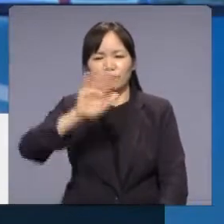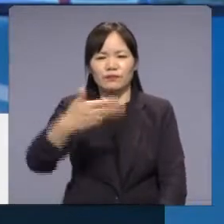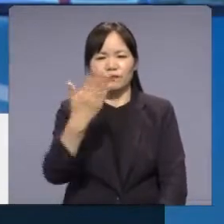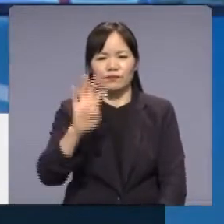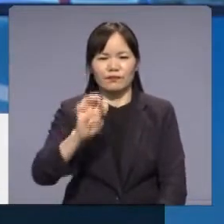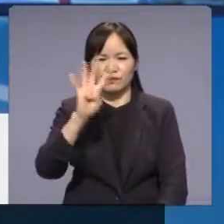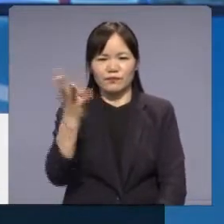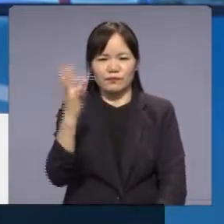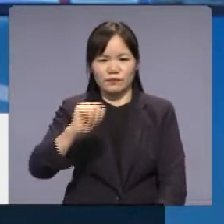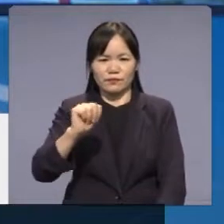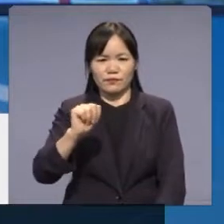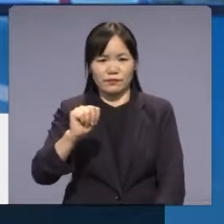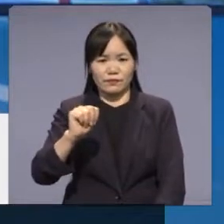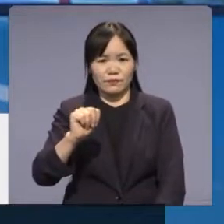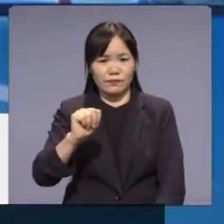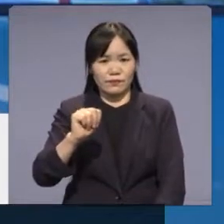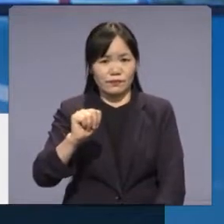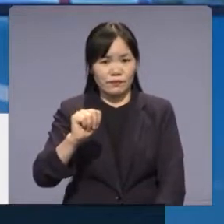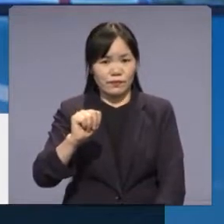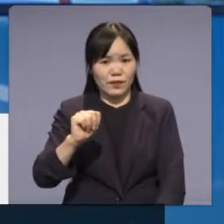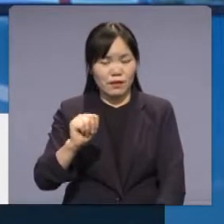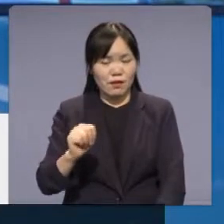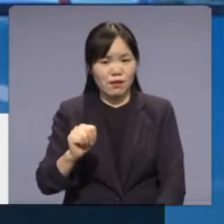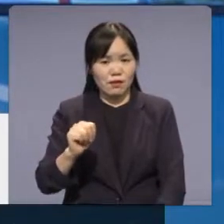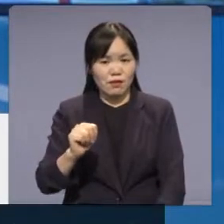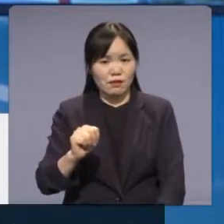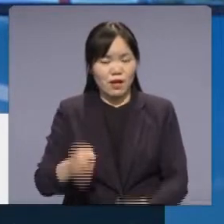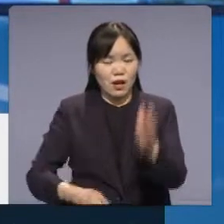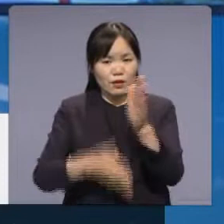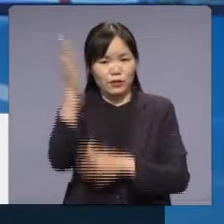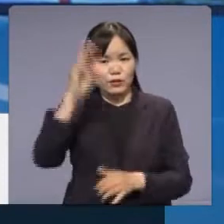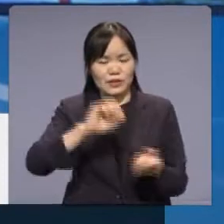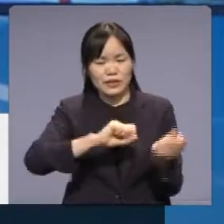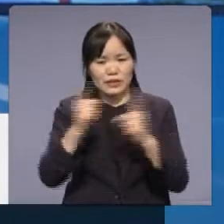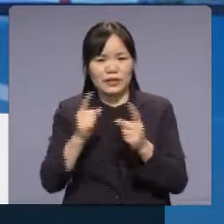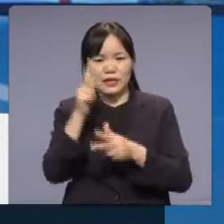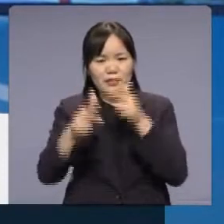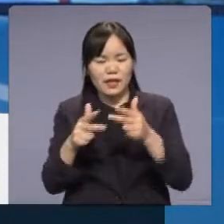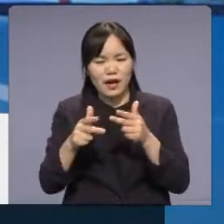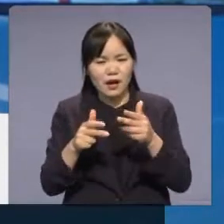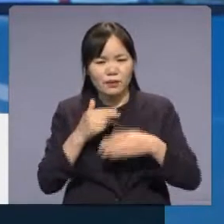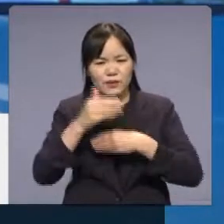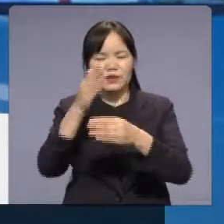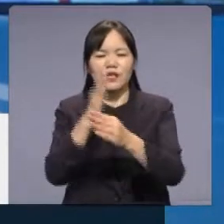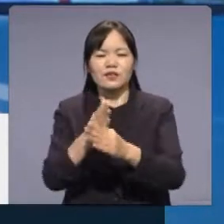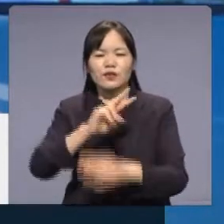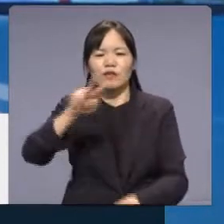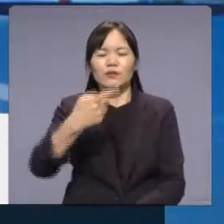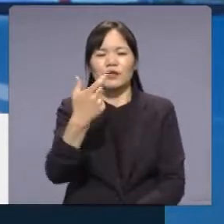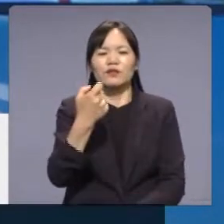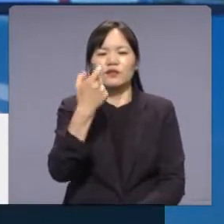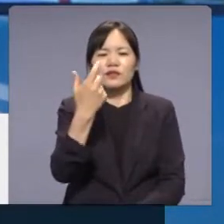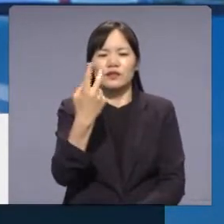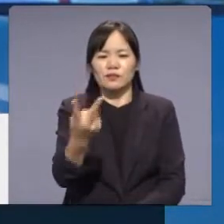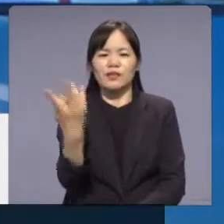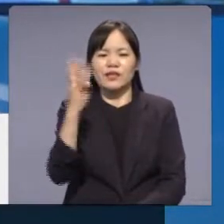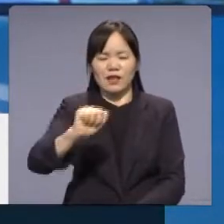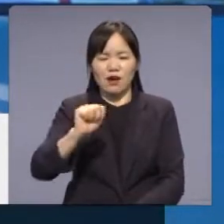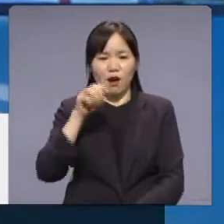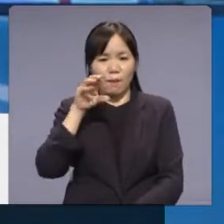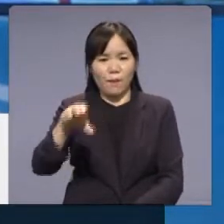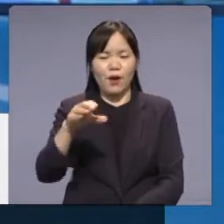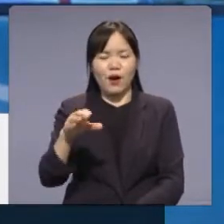944억 원이 들이는 부처 연계 공기업 투자까지 포함해서 도시재생 누이들 사업을 지금 하고 있고요. 그리고 262억을 들여서